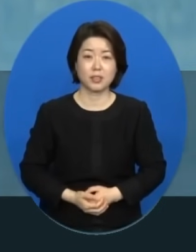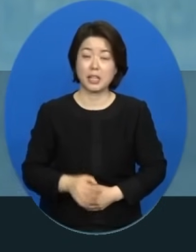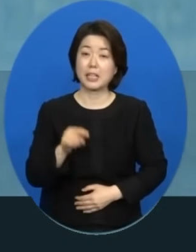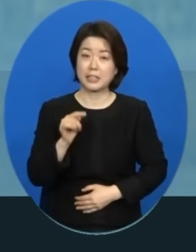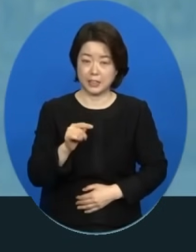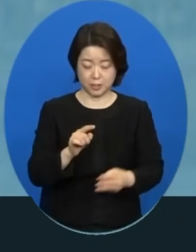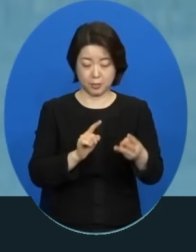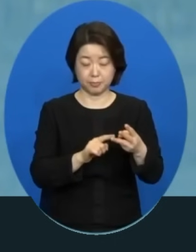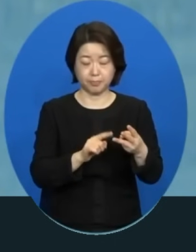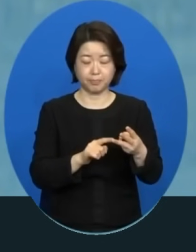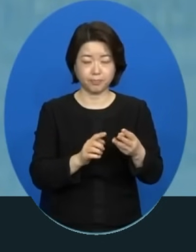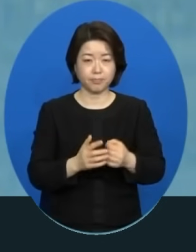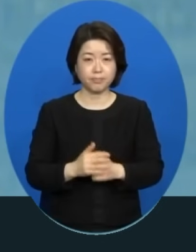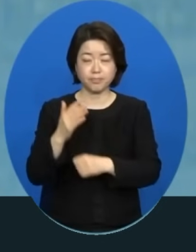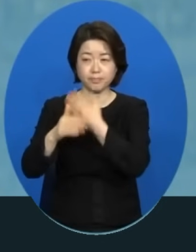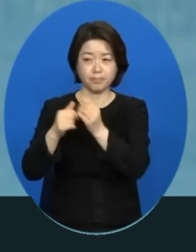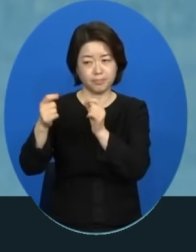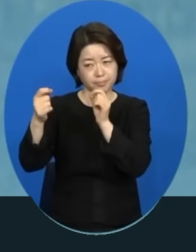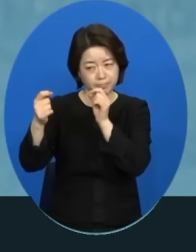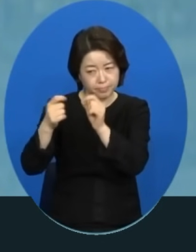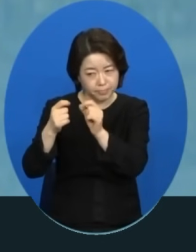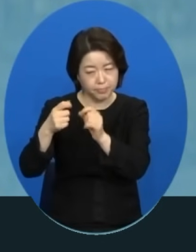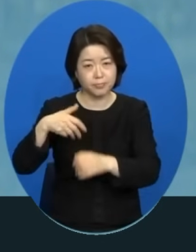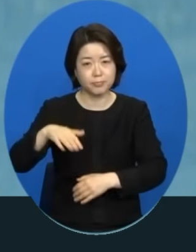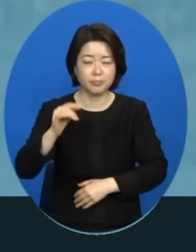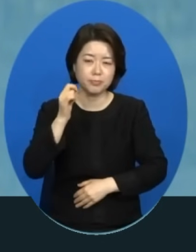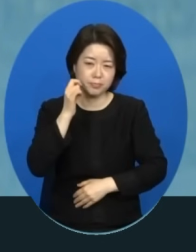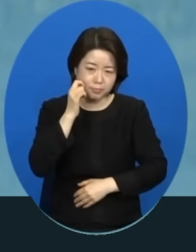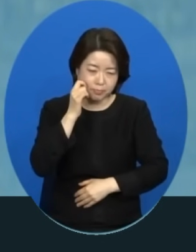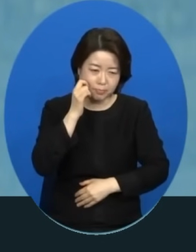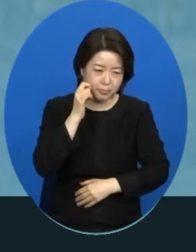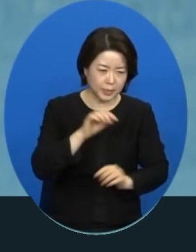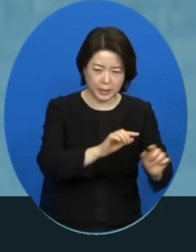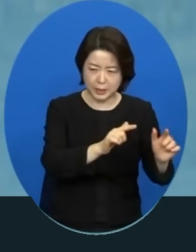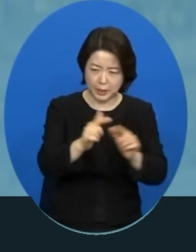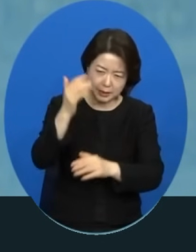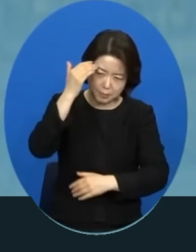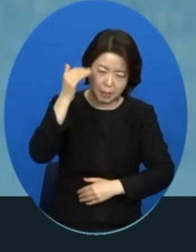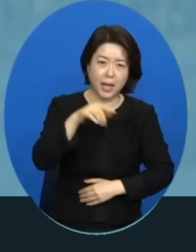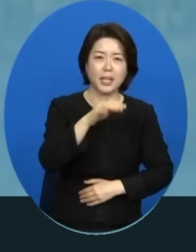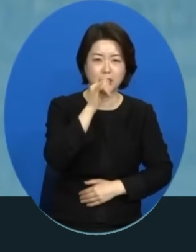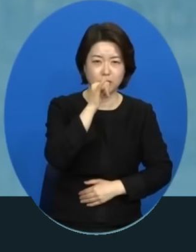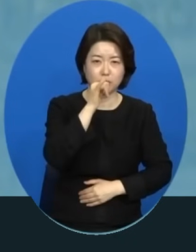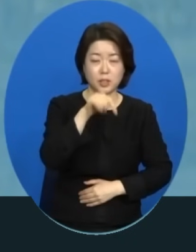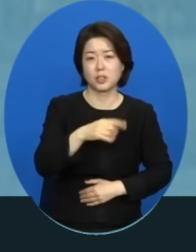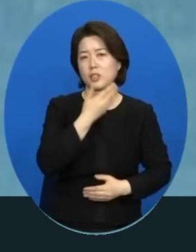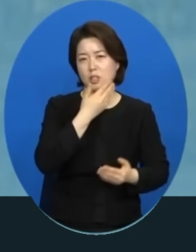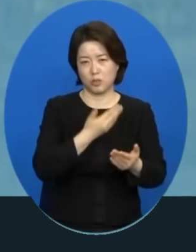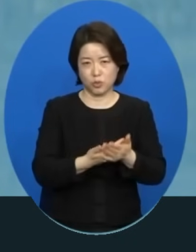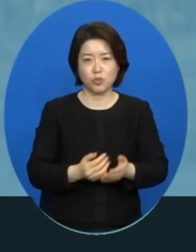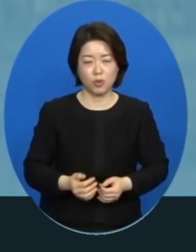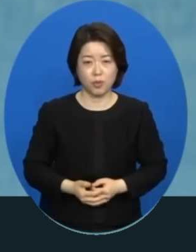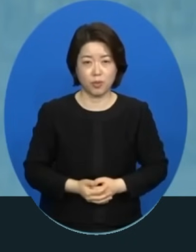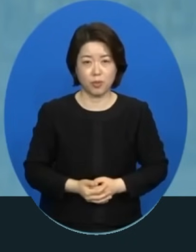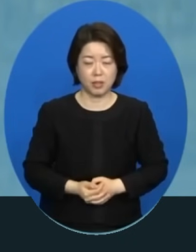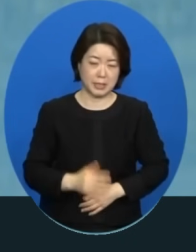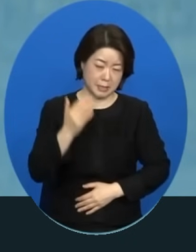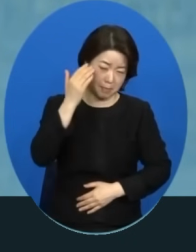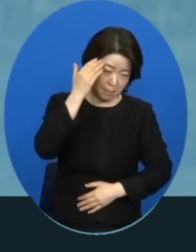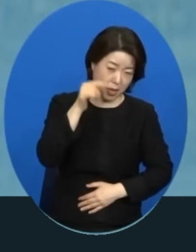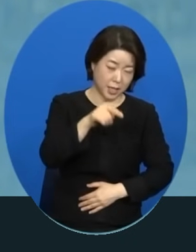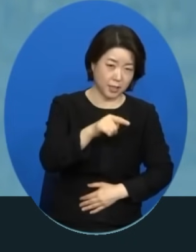이거는요, 우리가 하나님께 더 가까이 가지 못하도록 하는 장애물을 말합니다. 이건 굉장히 중요해요. 이게 장애물을 제거하지